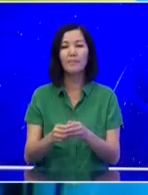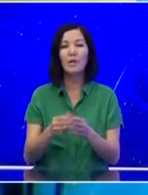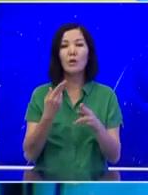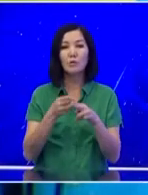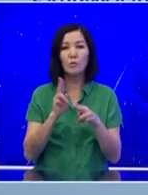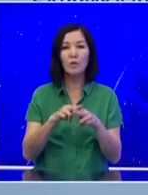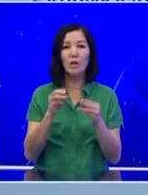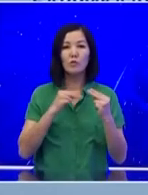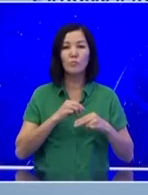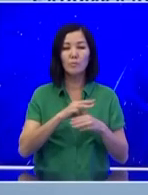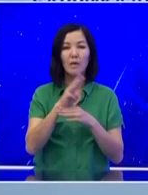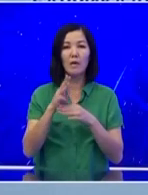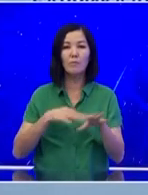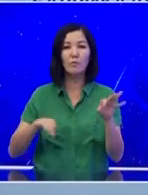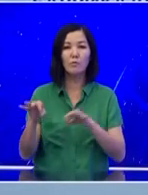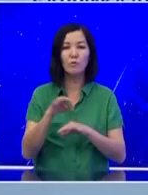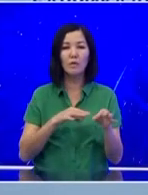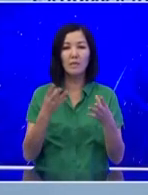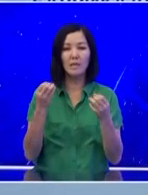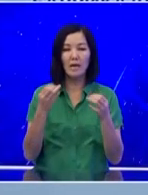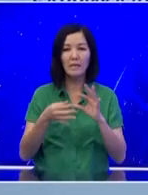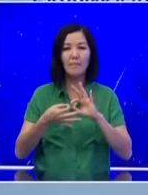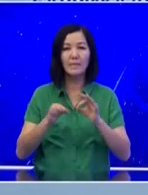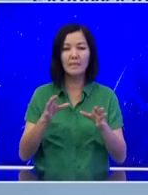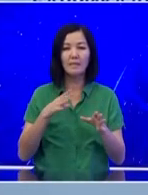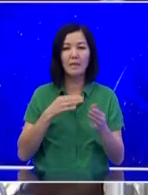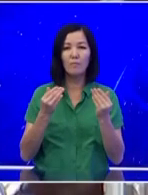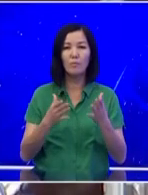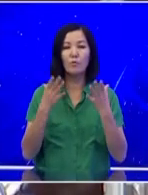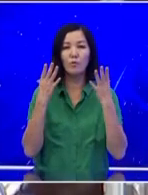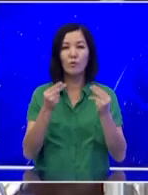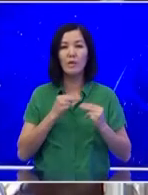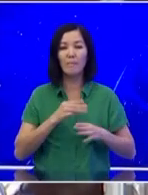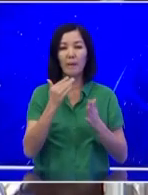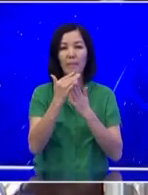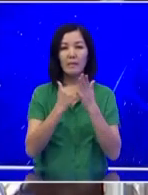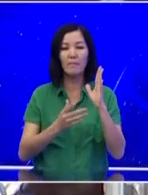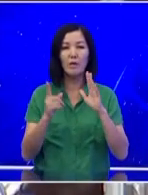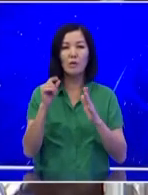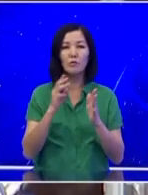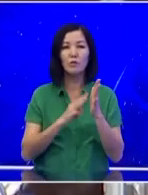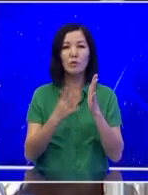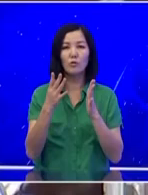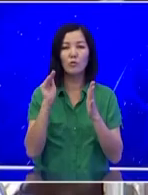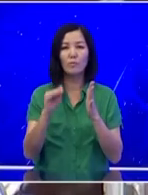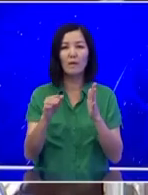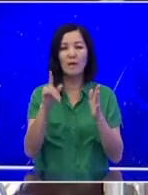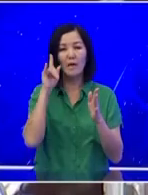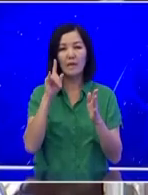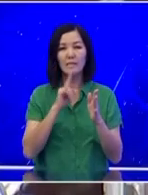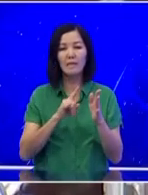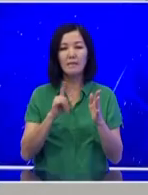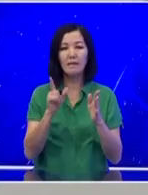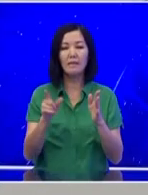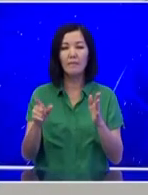Сондай-ақ жұмыспен қамтудың жол картасын тағы бір пысықтады. Бүгінге еңбек бағдарламасымен 184 мың қазақстандық жұмысқа